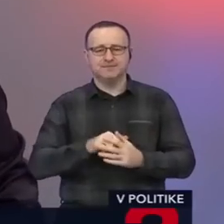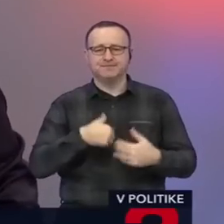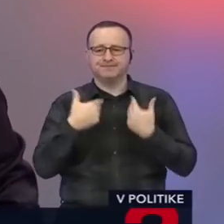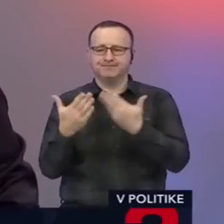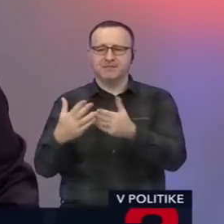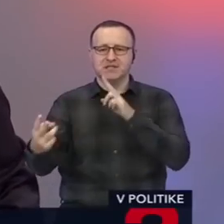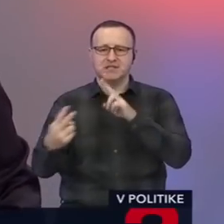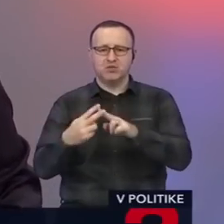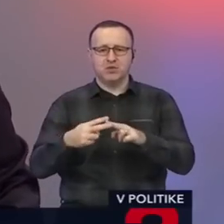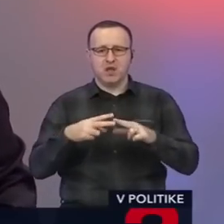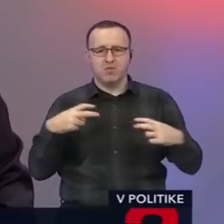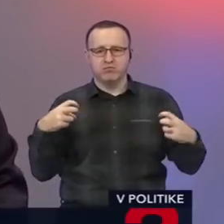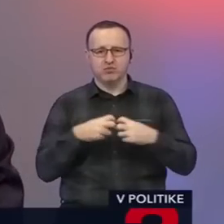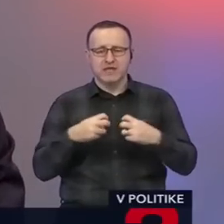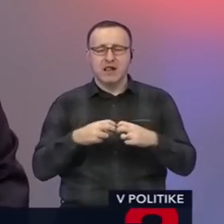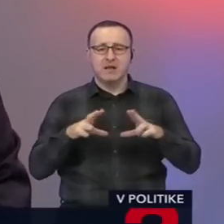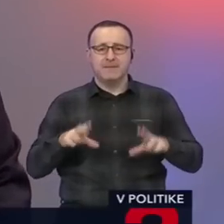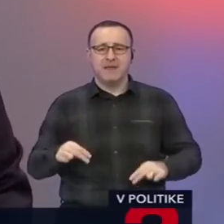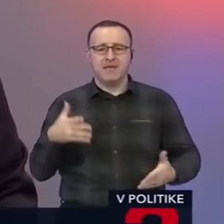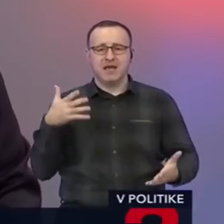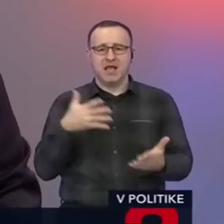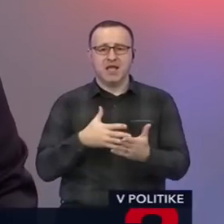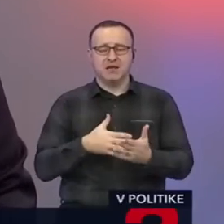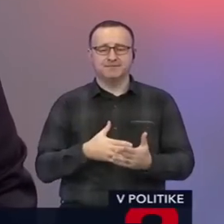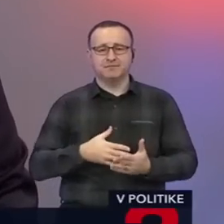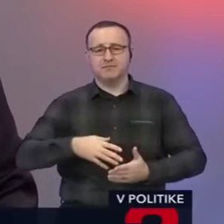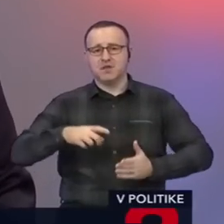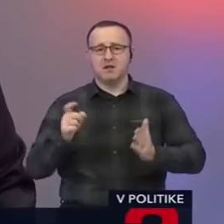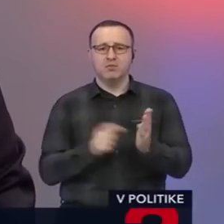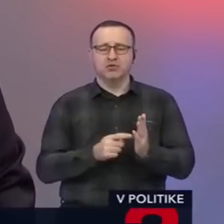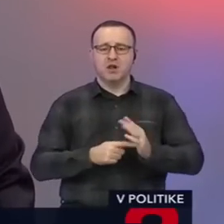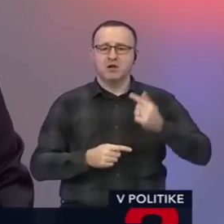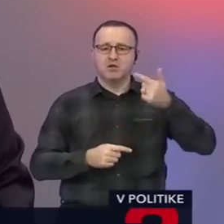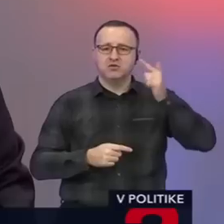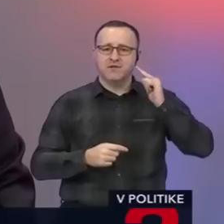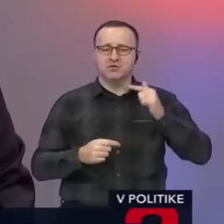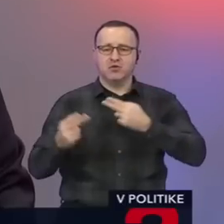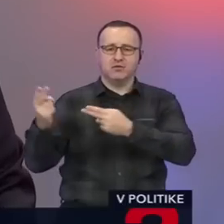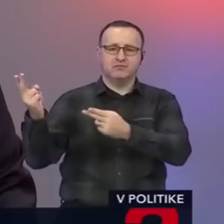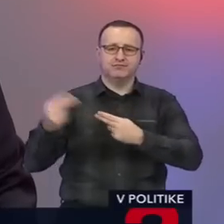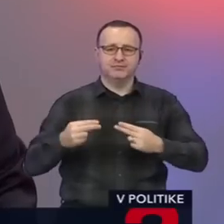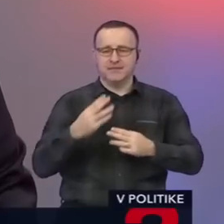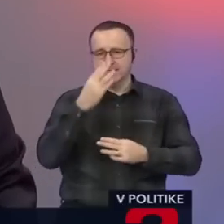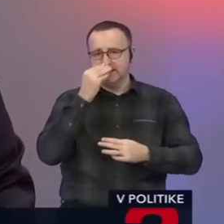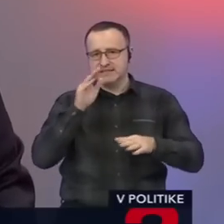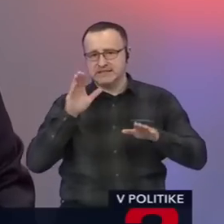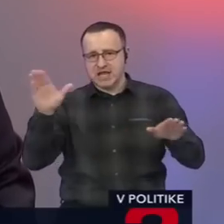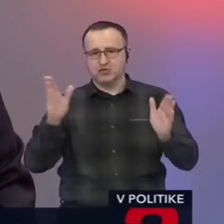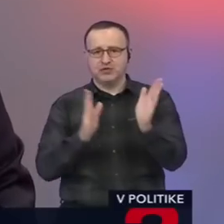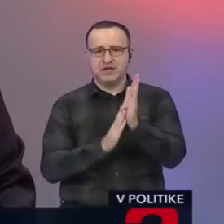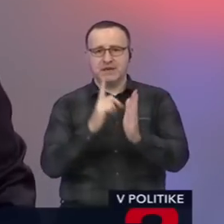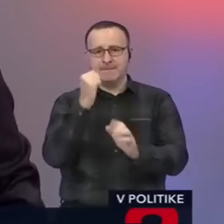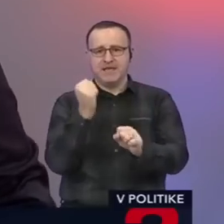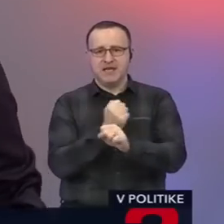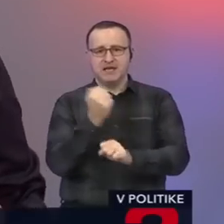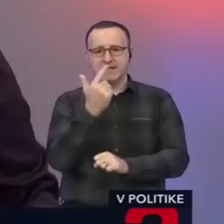stretnutí v Bruseli premiérovi Eduardovi Hegerovi a požiadal Slovensko o dodanie stíhačiek